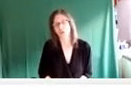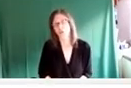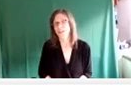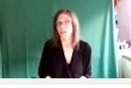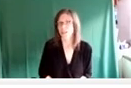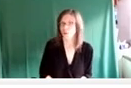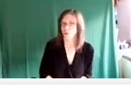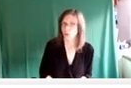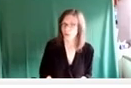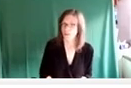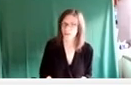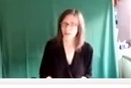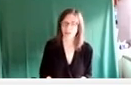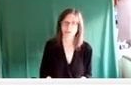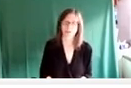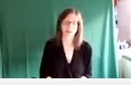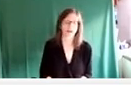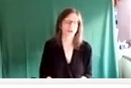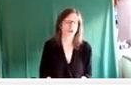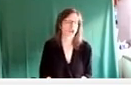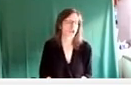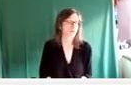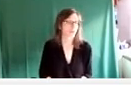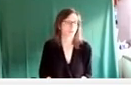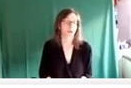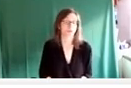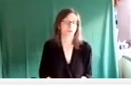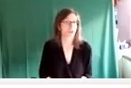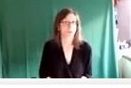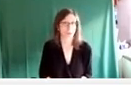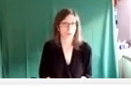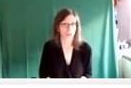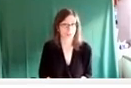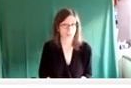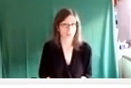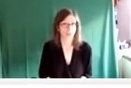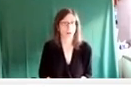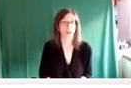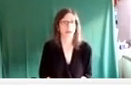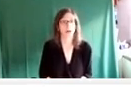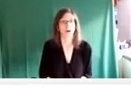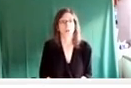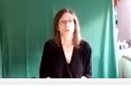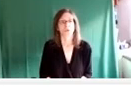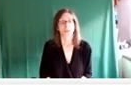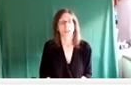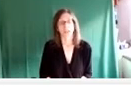la fois d'automatiser et de documenter ces analyses. Encore là, ça dépend de vos objectifs, ça dépend